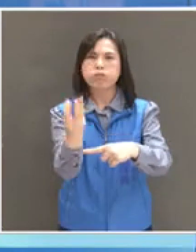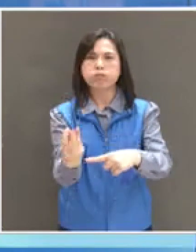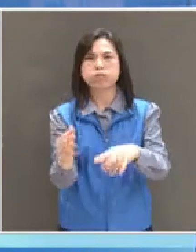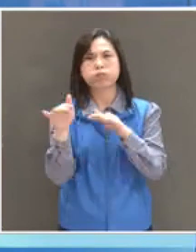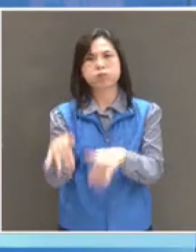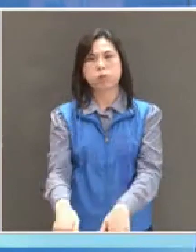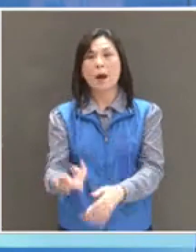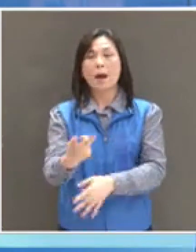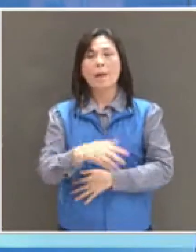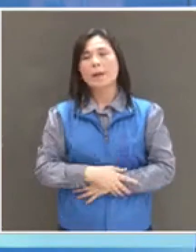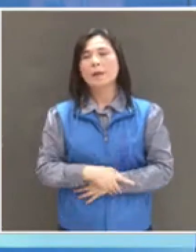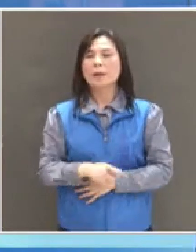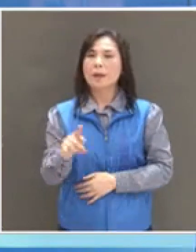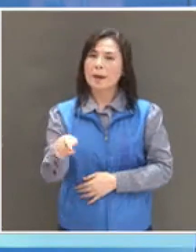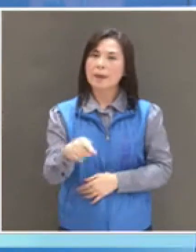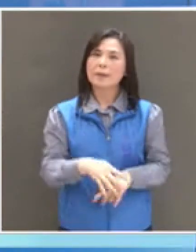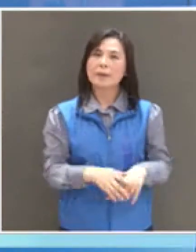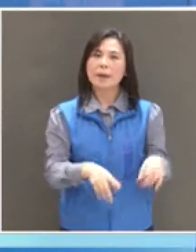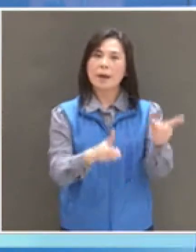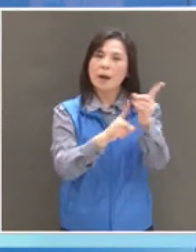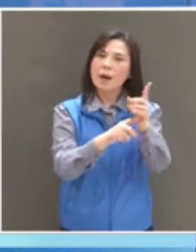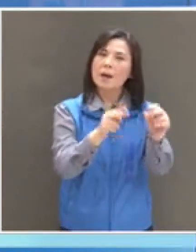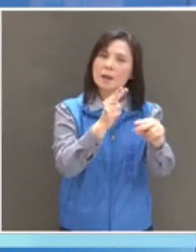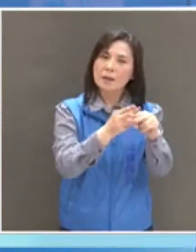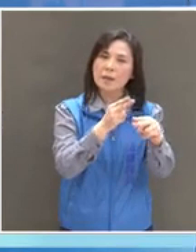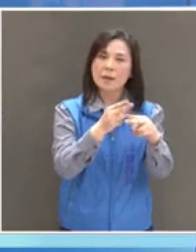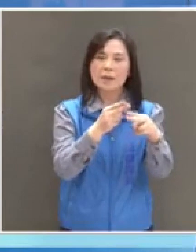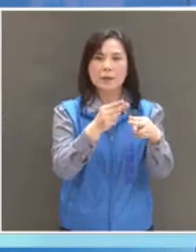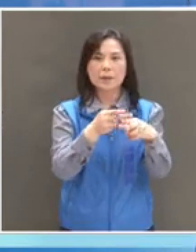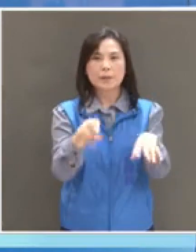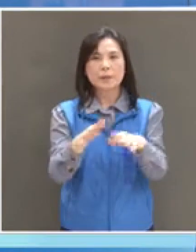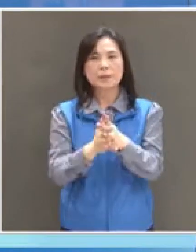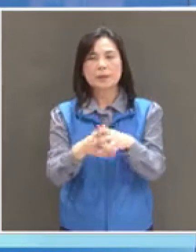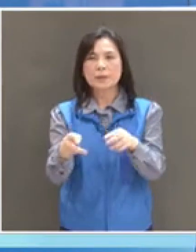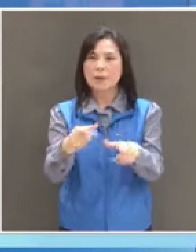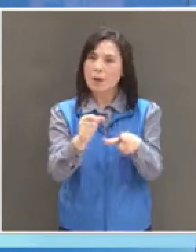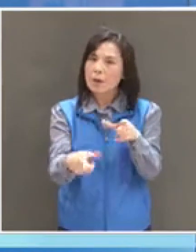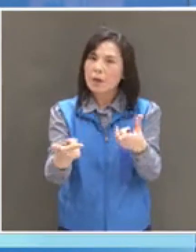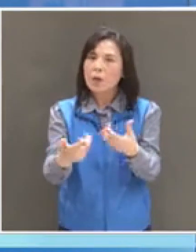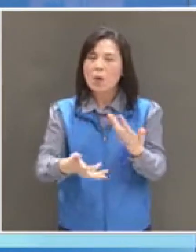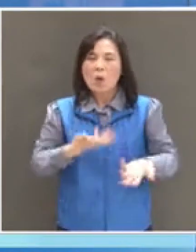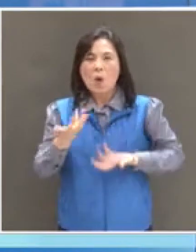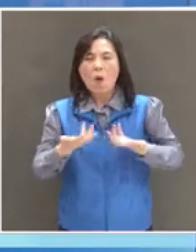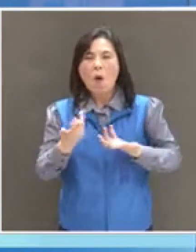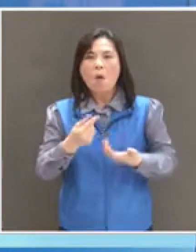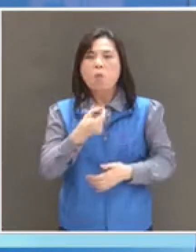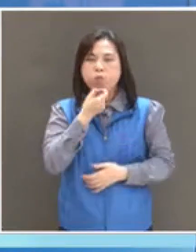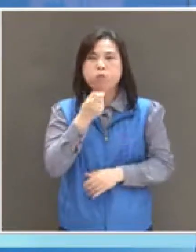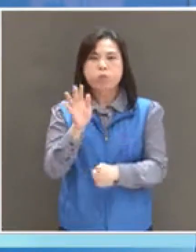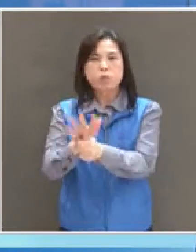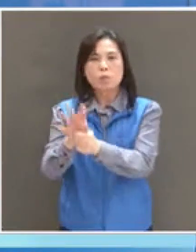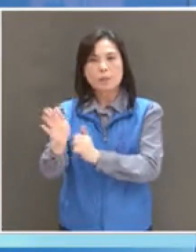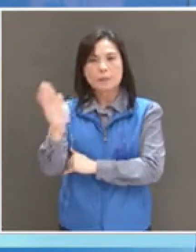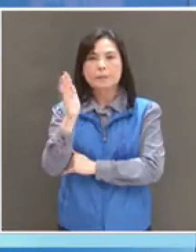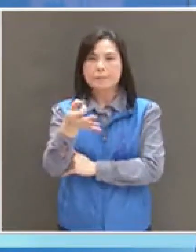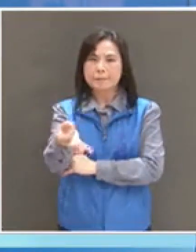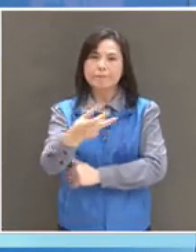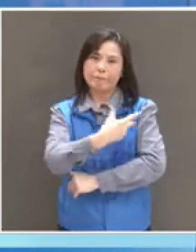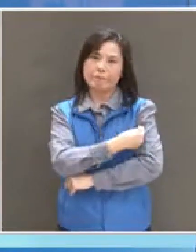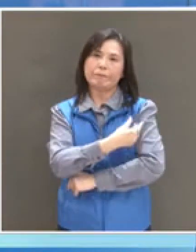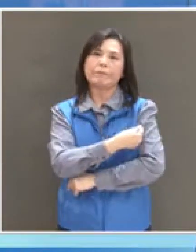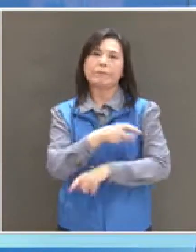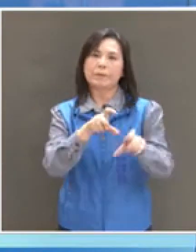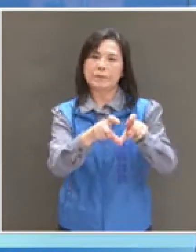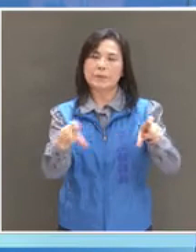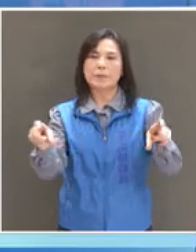体，不管是宗教、企业、热心人士，愿意来协助政府来购买疫苗，政府本